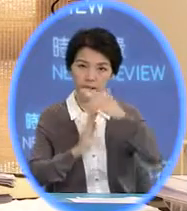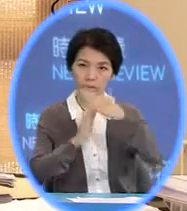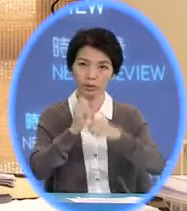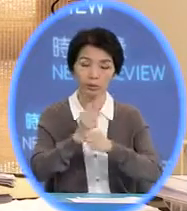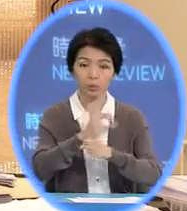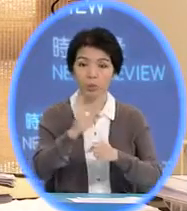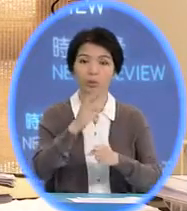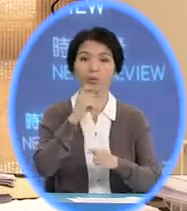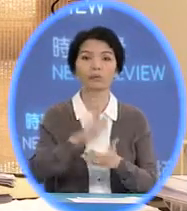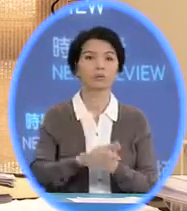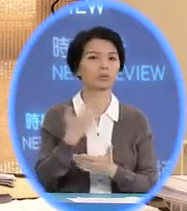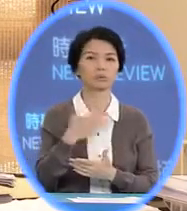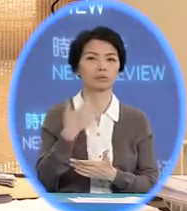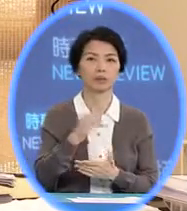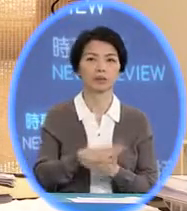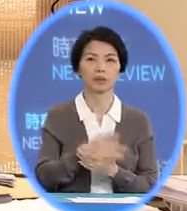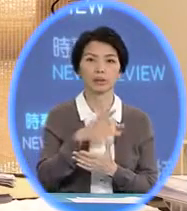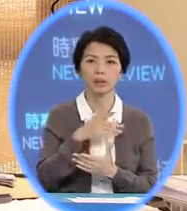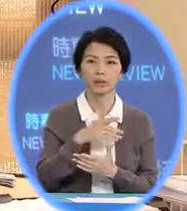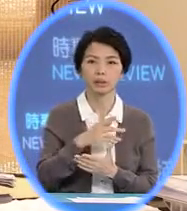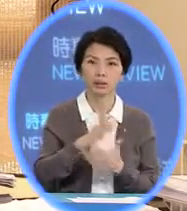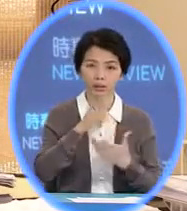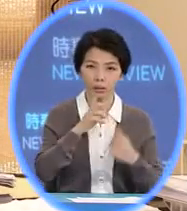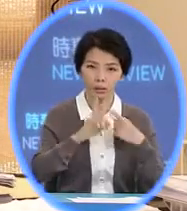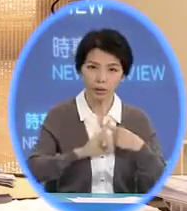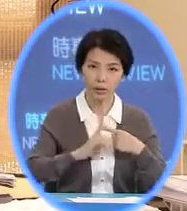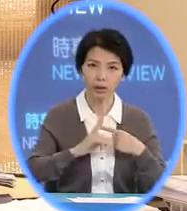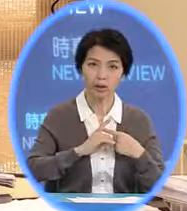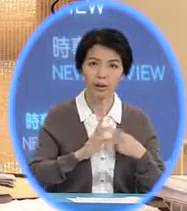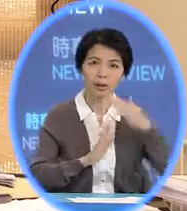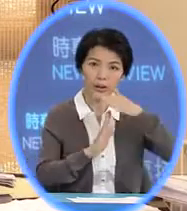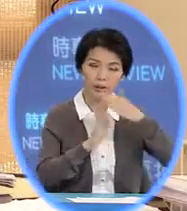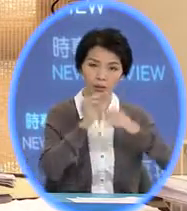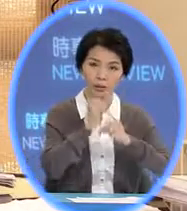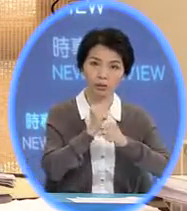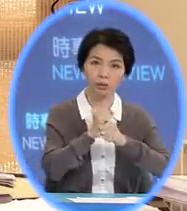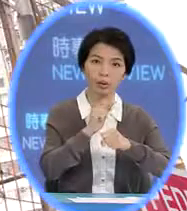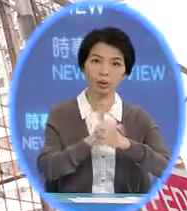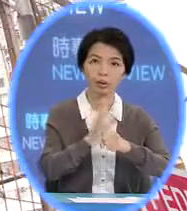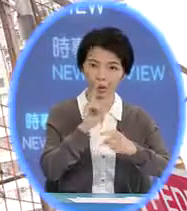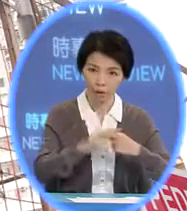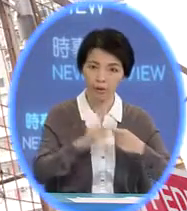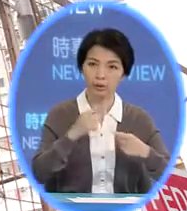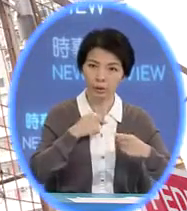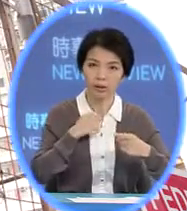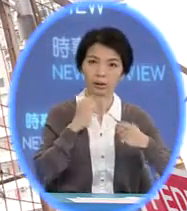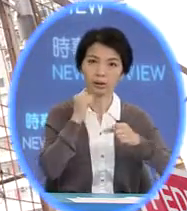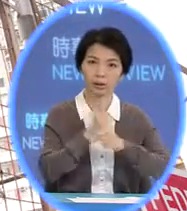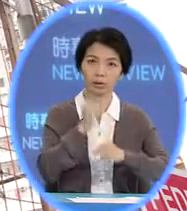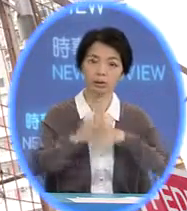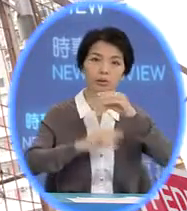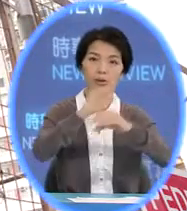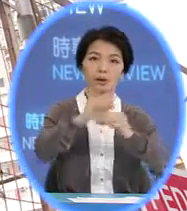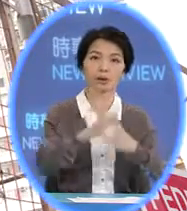手。如果去到一個是要停工的階段，他亦都需要去停工。現在看起上來